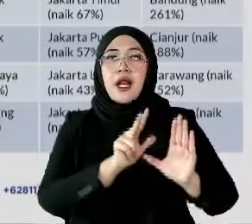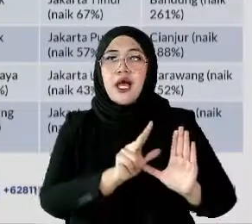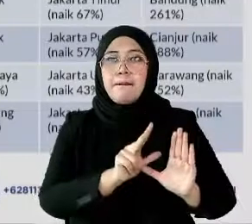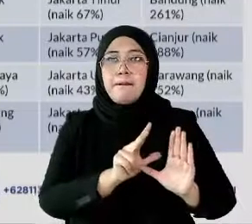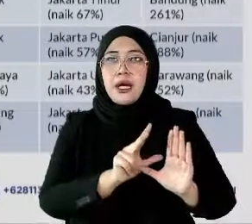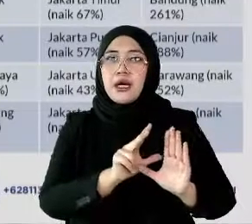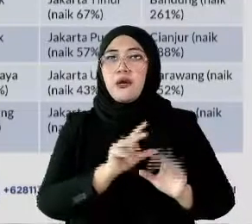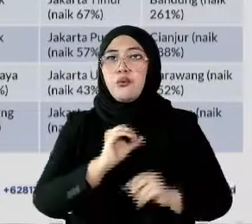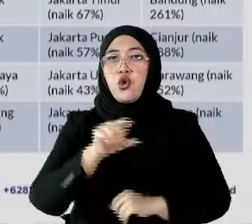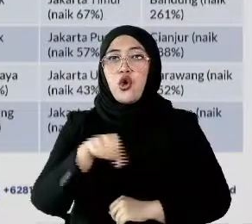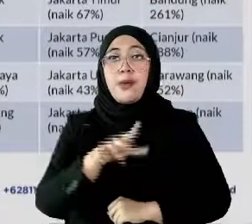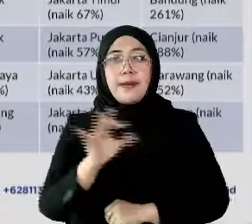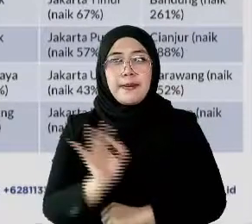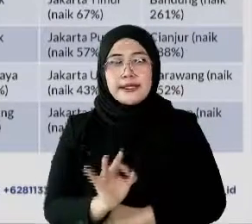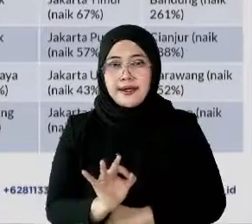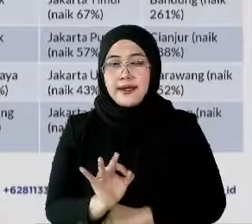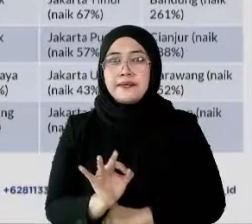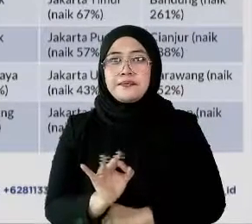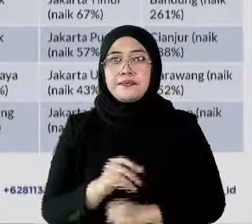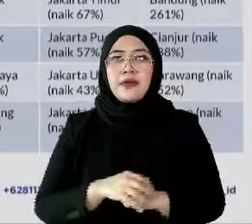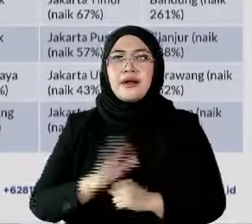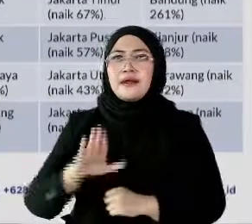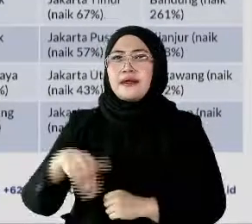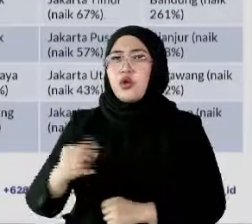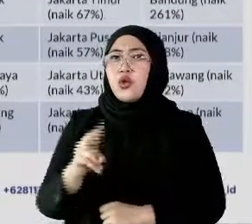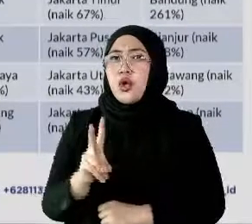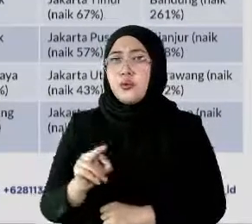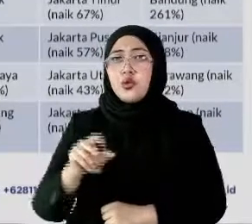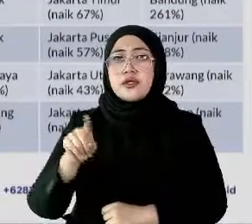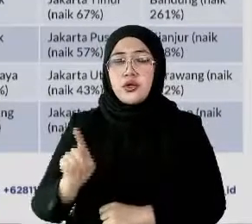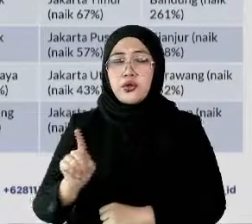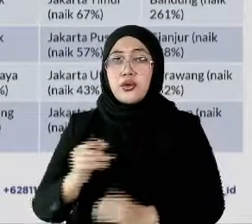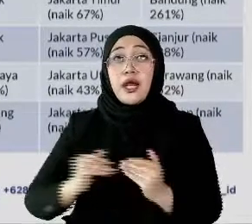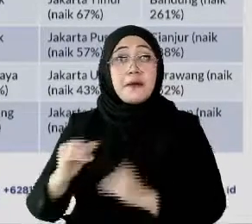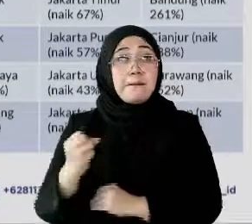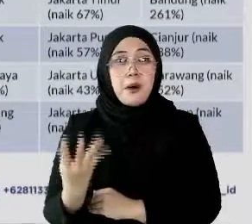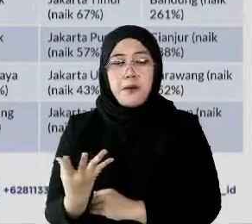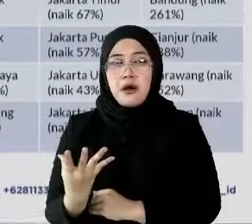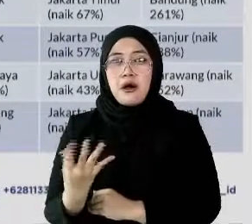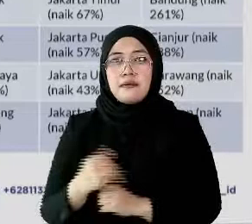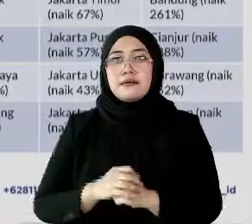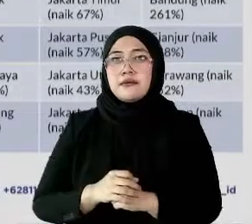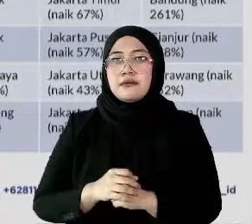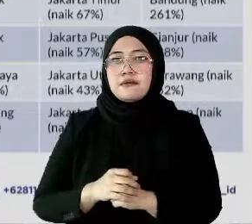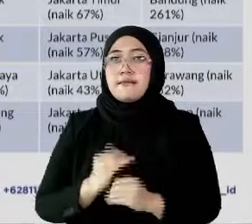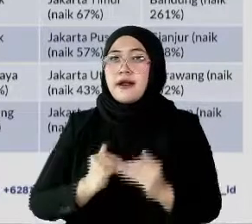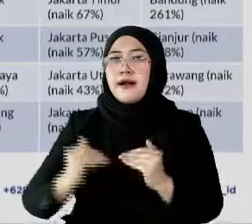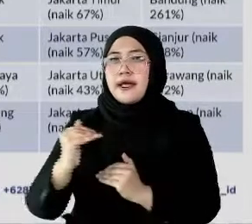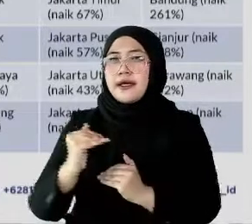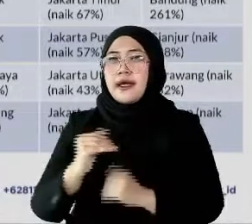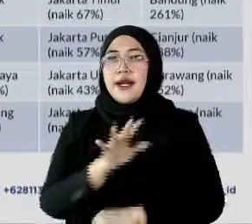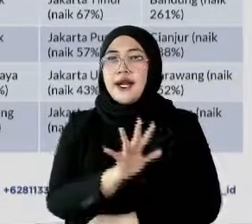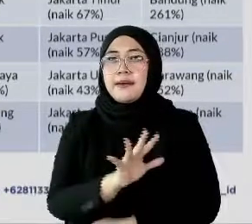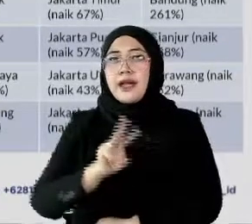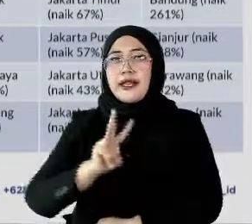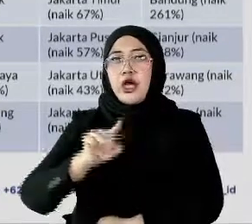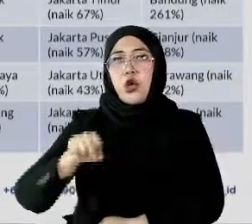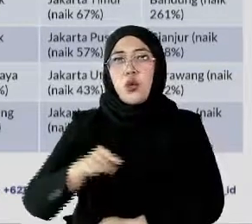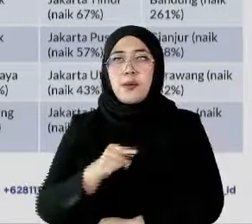80,5 persen sedangkan di tahun 2021 kenaikannya hanya sebesar